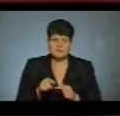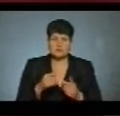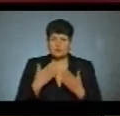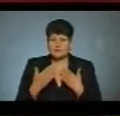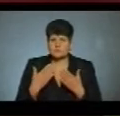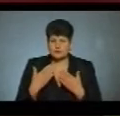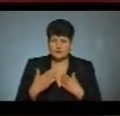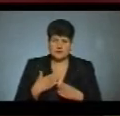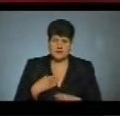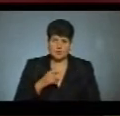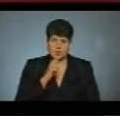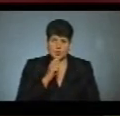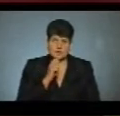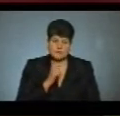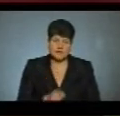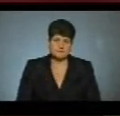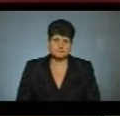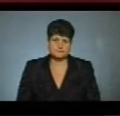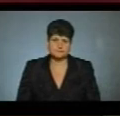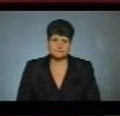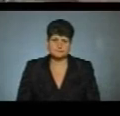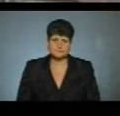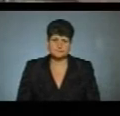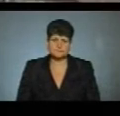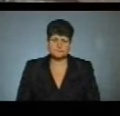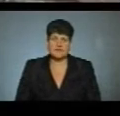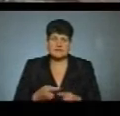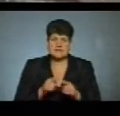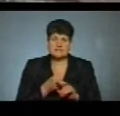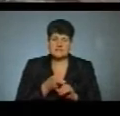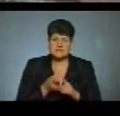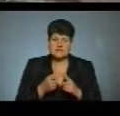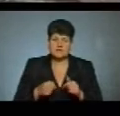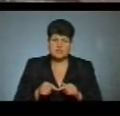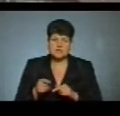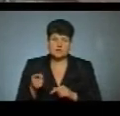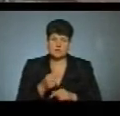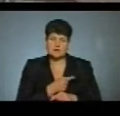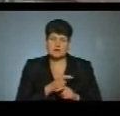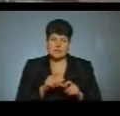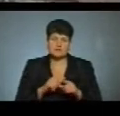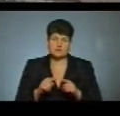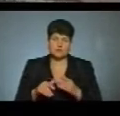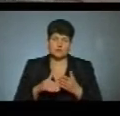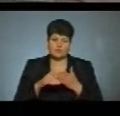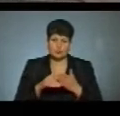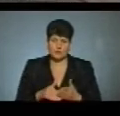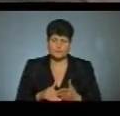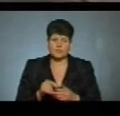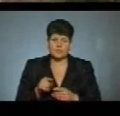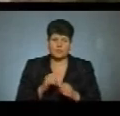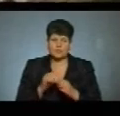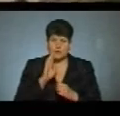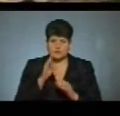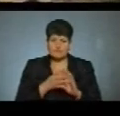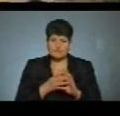поспілкувалася наша кореспондентка Світлана Лазорик. Це інфекційне відділення Тернопільської лікарні швидкої допомоги. Щоранку о